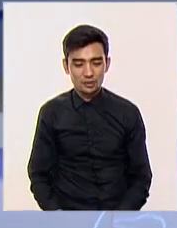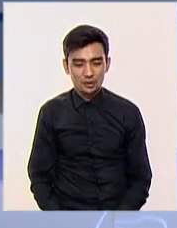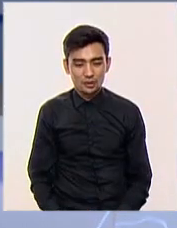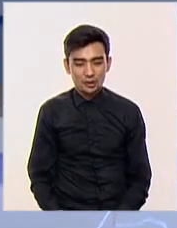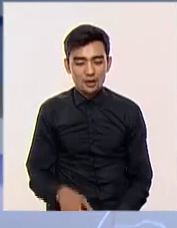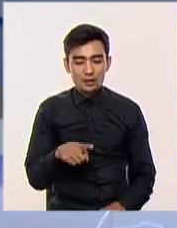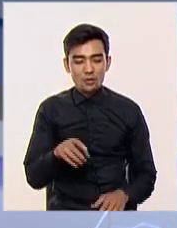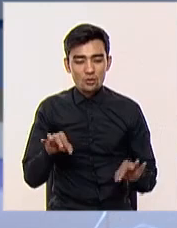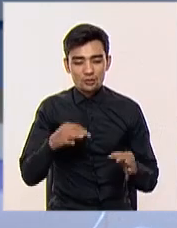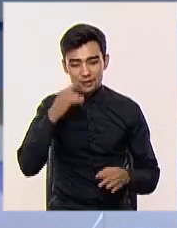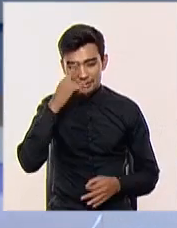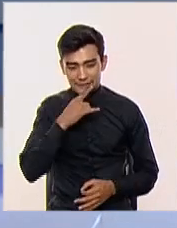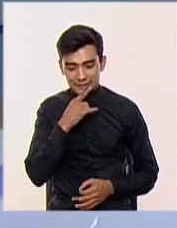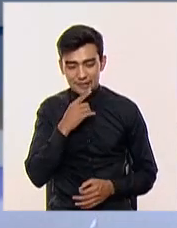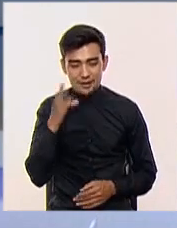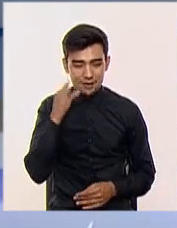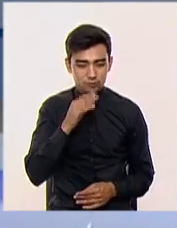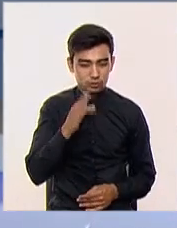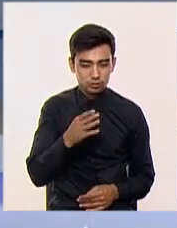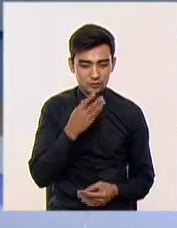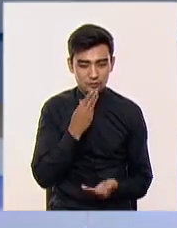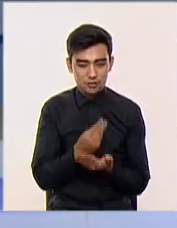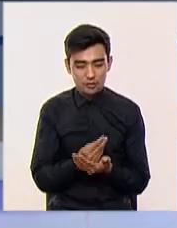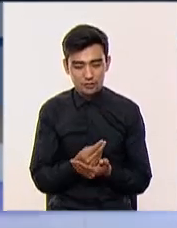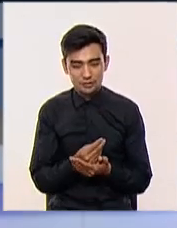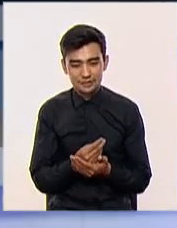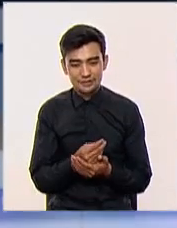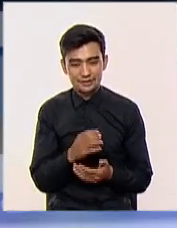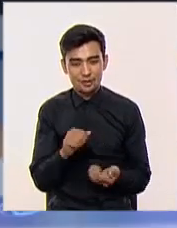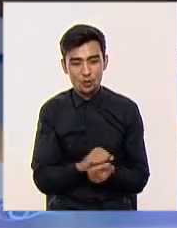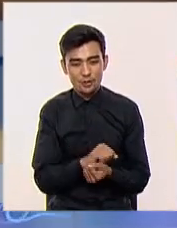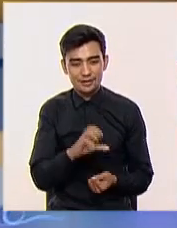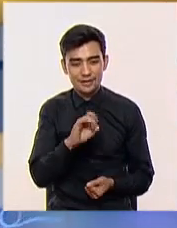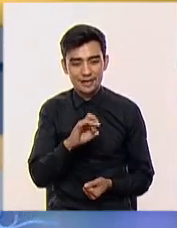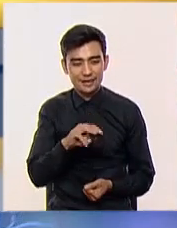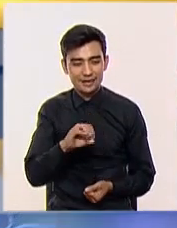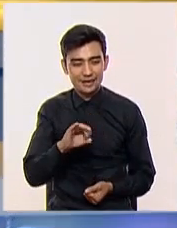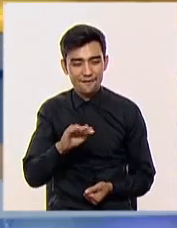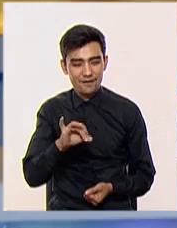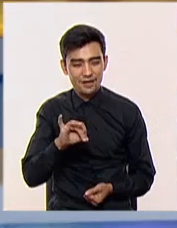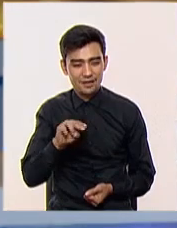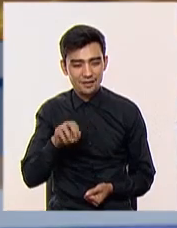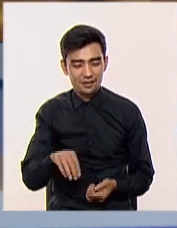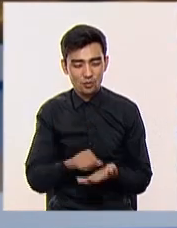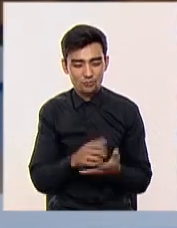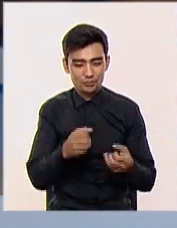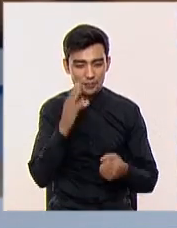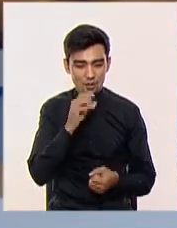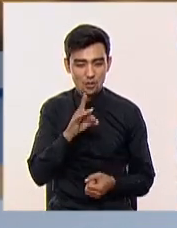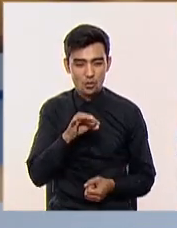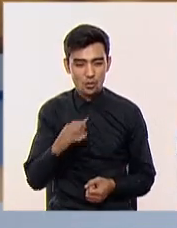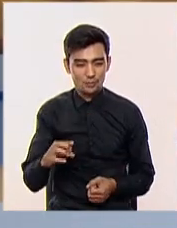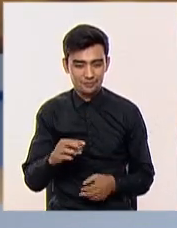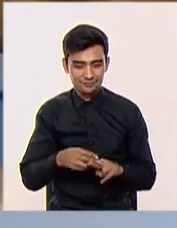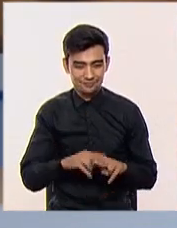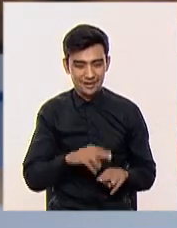Этой осенью казахстанцы наконец смогут воспользоваться скидочными сертификатами, которые ранее получили от оператора РОП. В